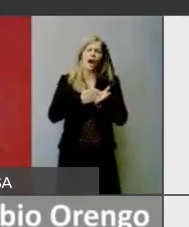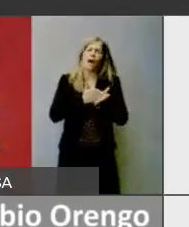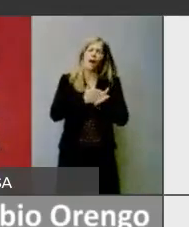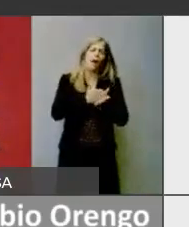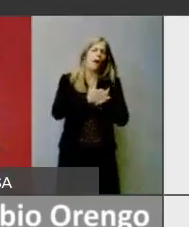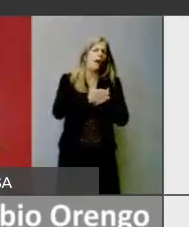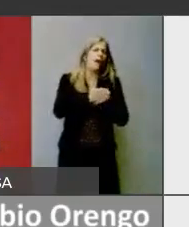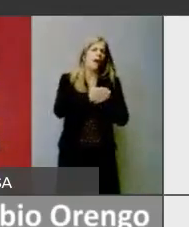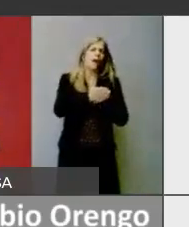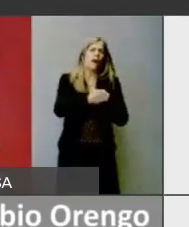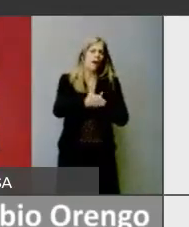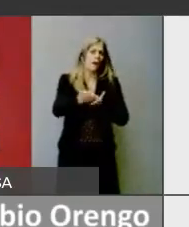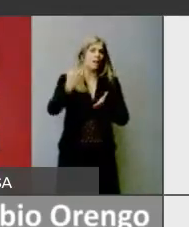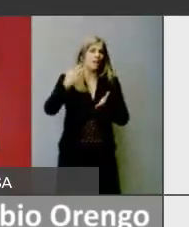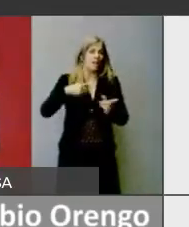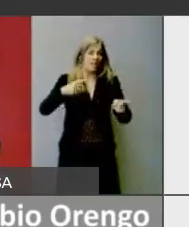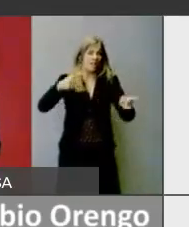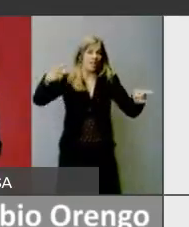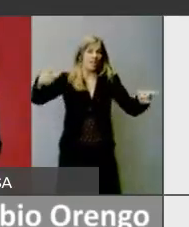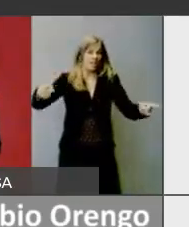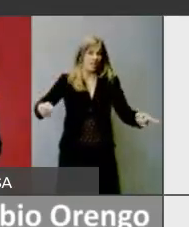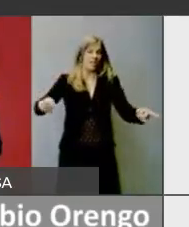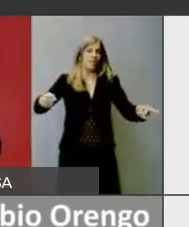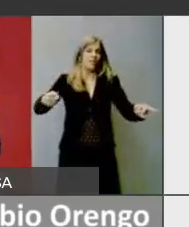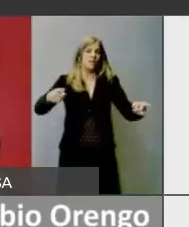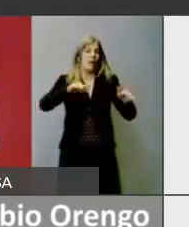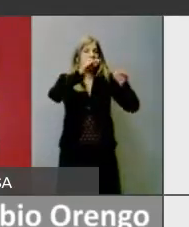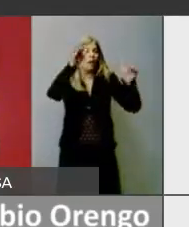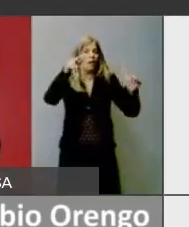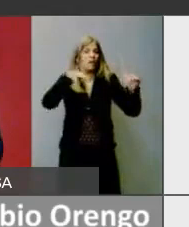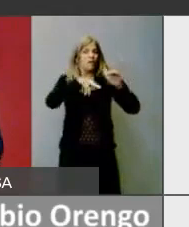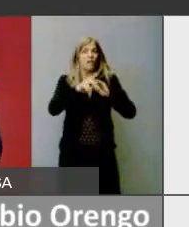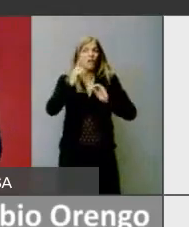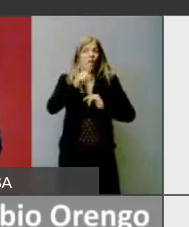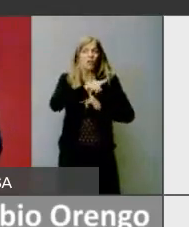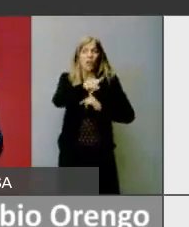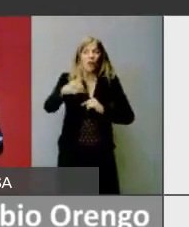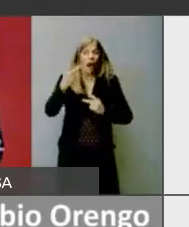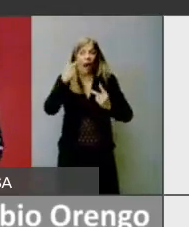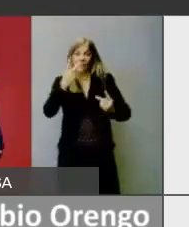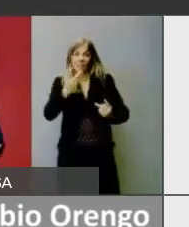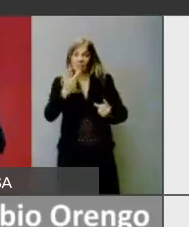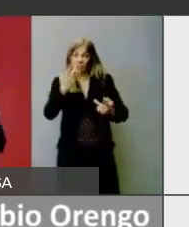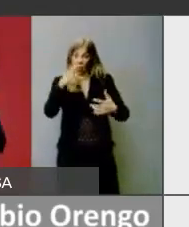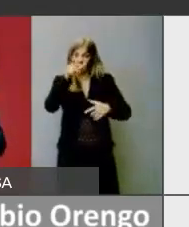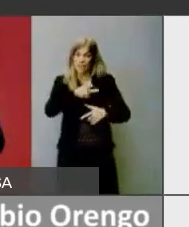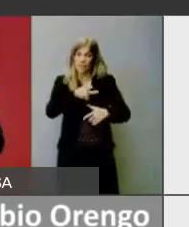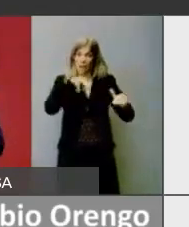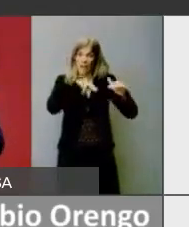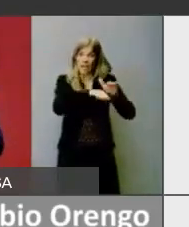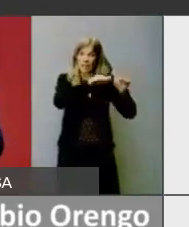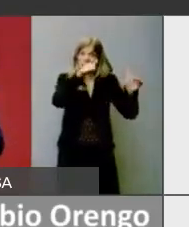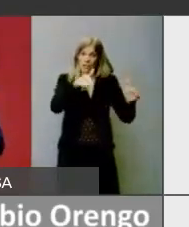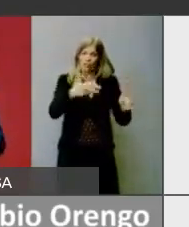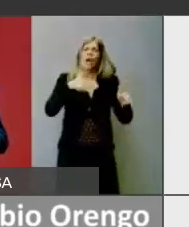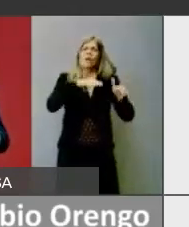se voi avete mai visto una persona dentro un polmone d'acciaio. Il polmone d'acciaio è una macchina che ti fa